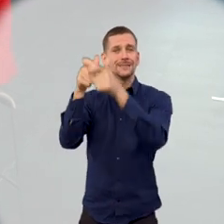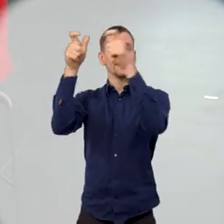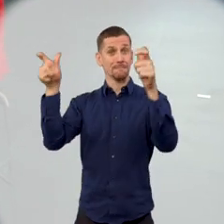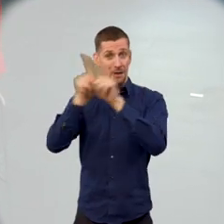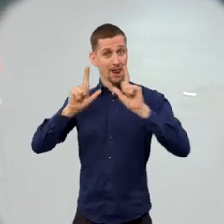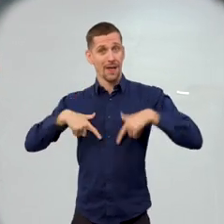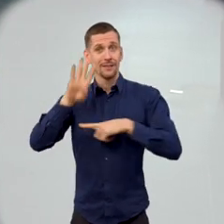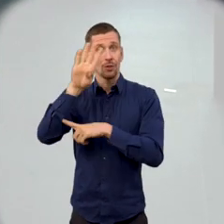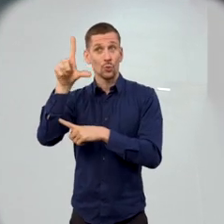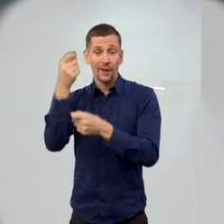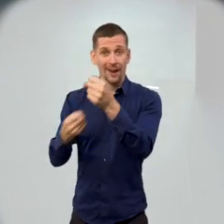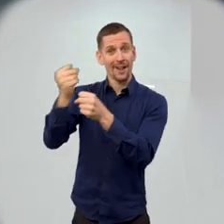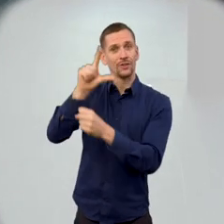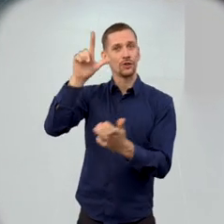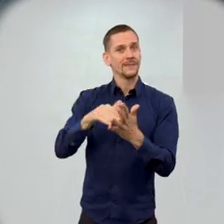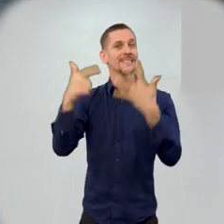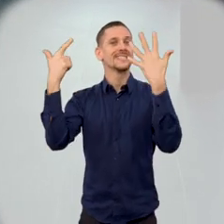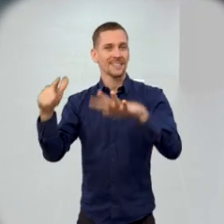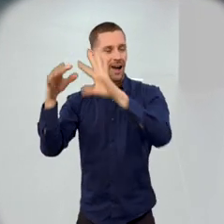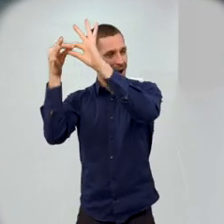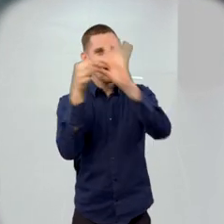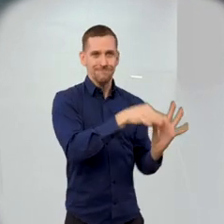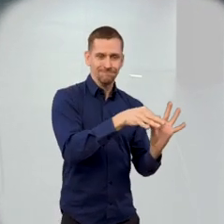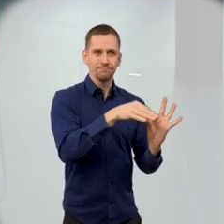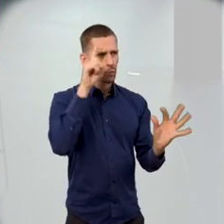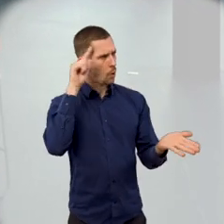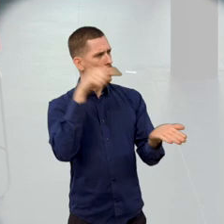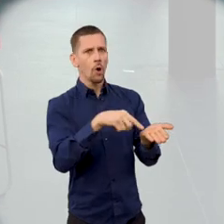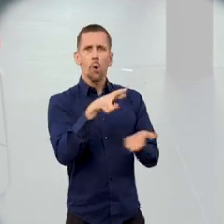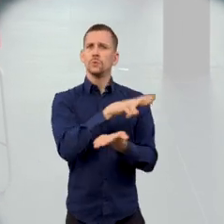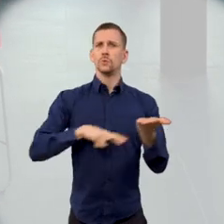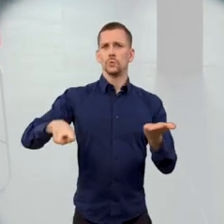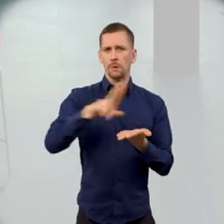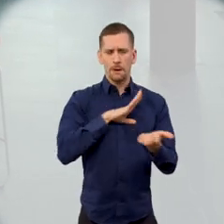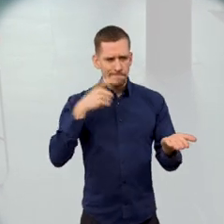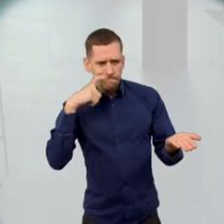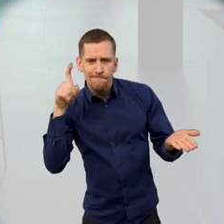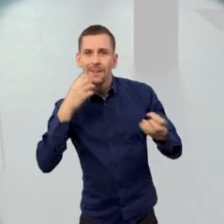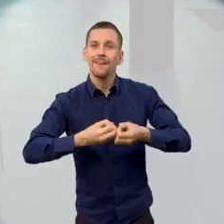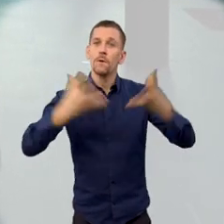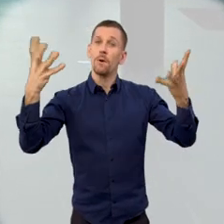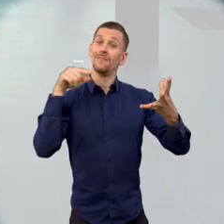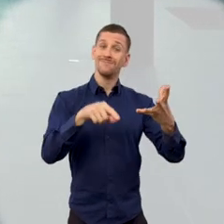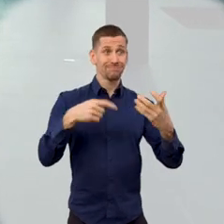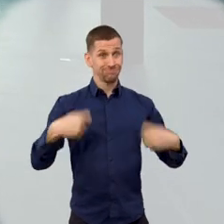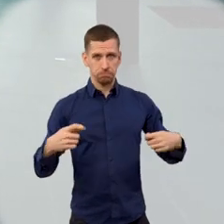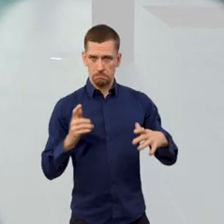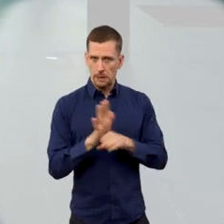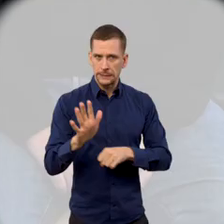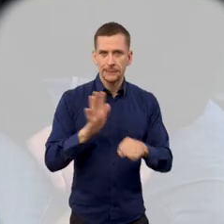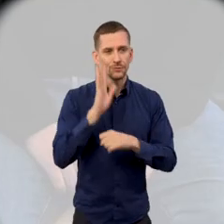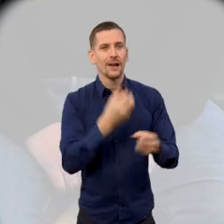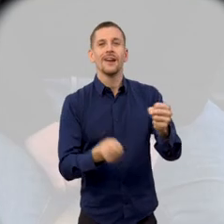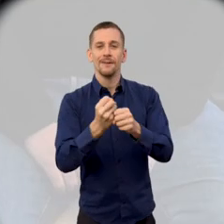Auvergne-Rhône-Alpes pour pallier le manque de développeurs sur le territoire. Et puis enfin, Cédric Richard, vous êtes directeur associé de